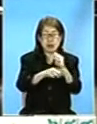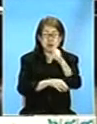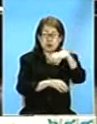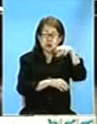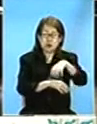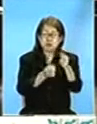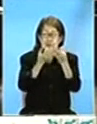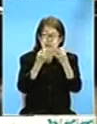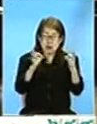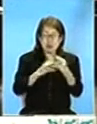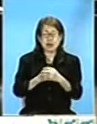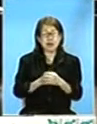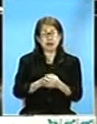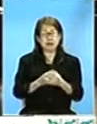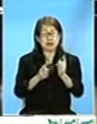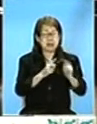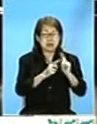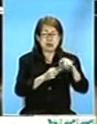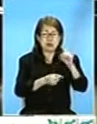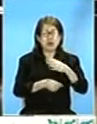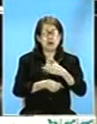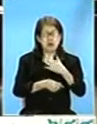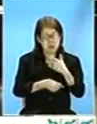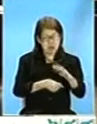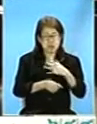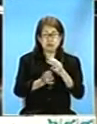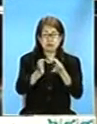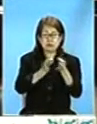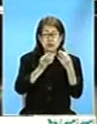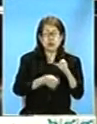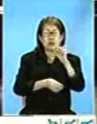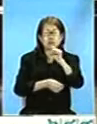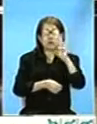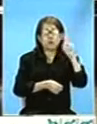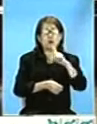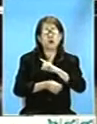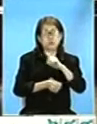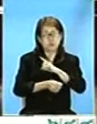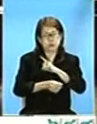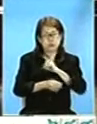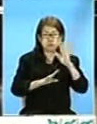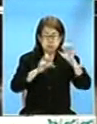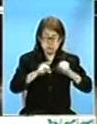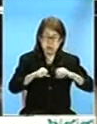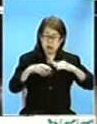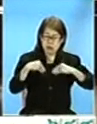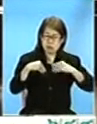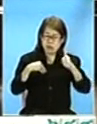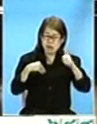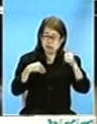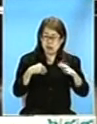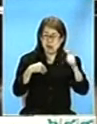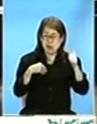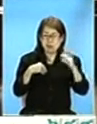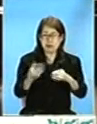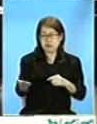มก็เคยเรียนชี้แจงนะครับว่าสว.เนี่ยเป็นเพียงผู้เห็นชอบตามที่มีการสรรหาเอ